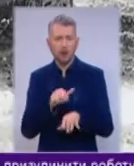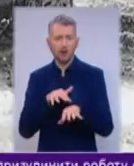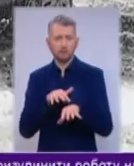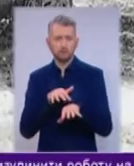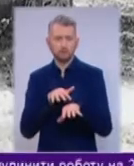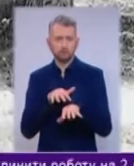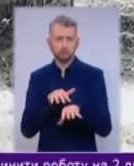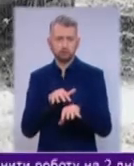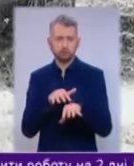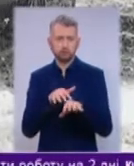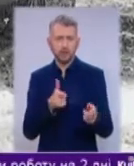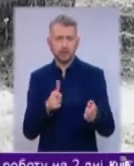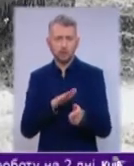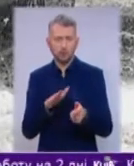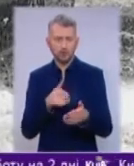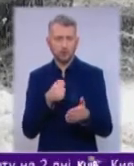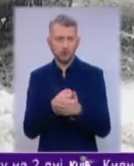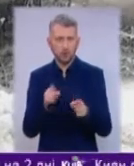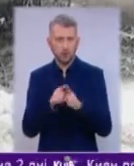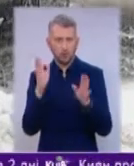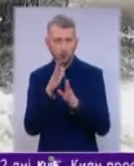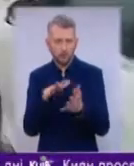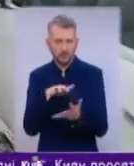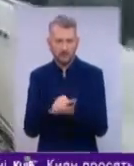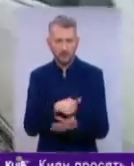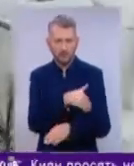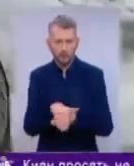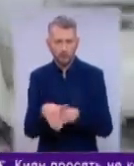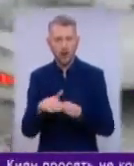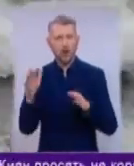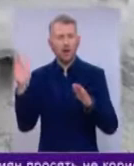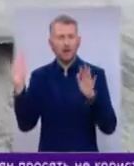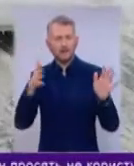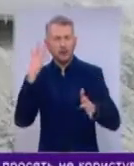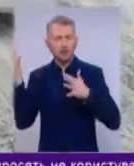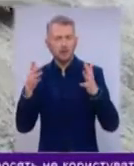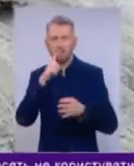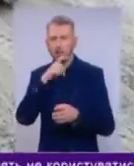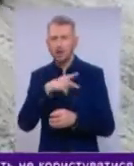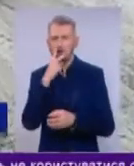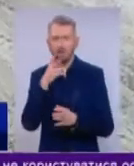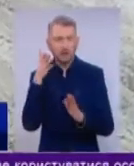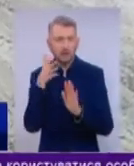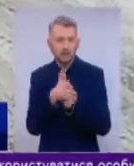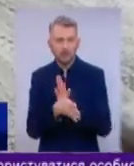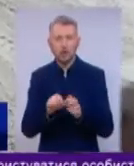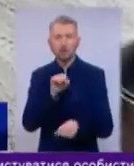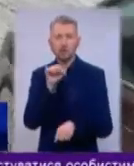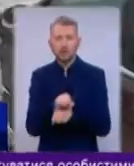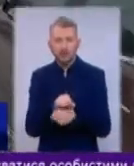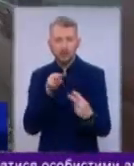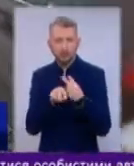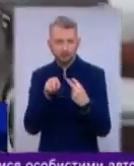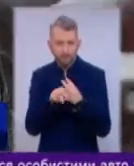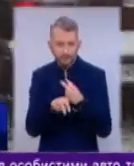Пробуксовуючи, непідготовлені до прямих погоди, заполонили вулиці. Заметіль та погіршена видимість зупинили трафік на столичних